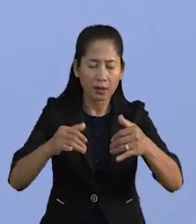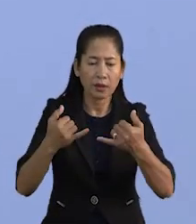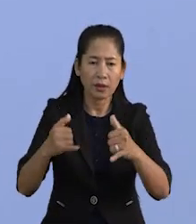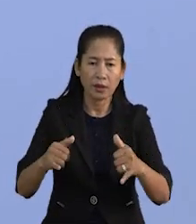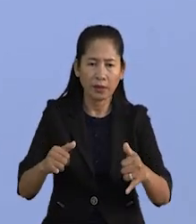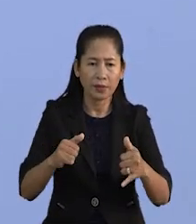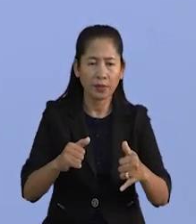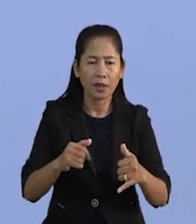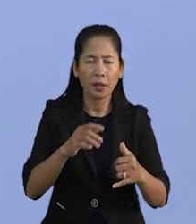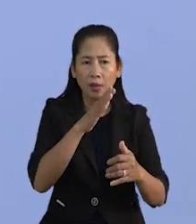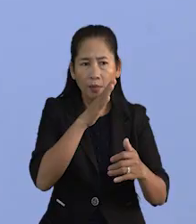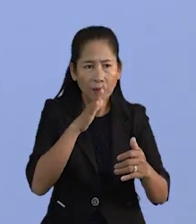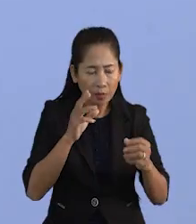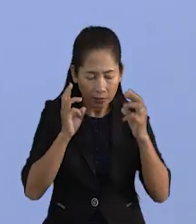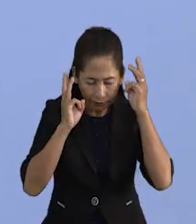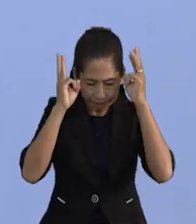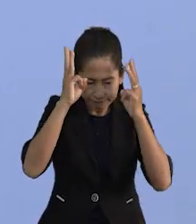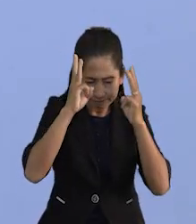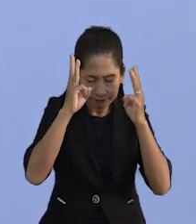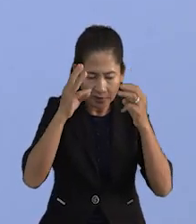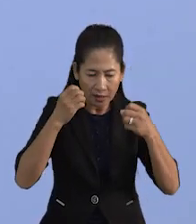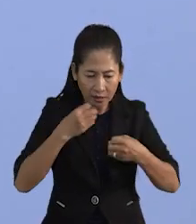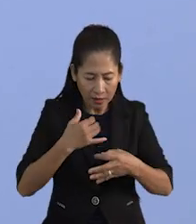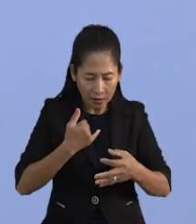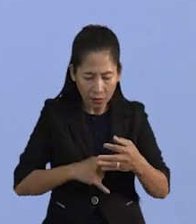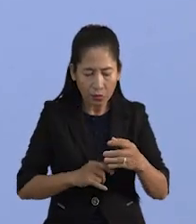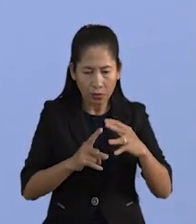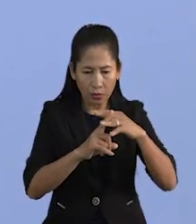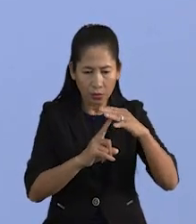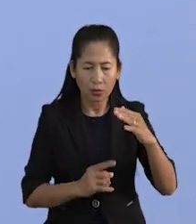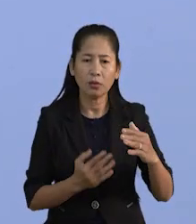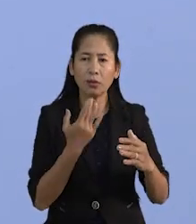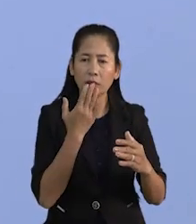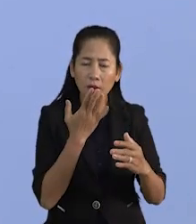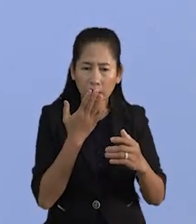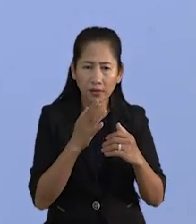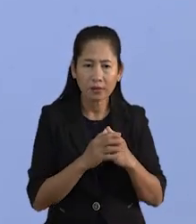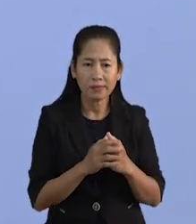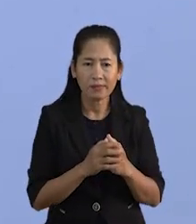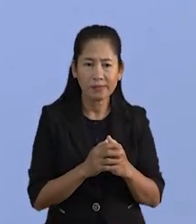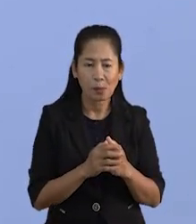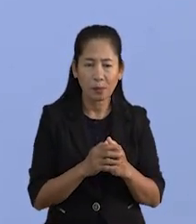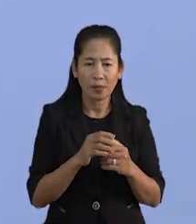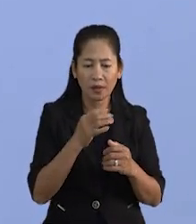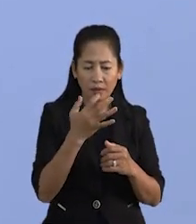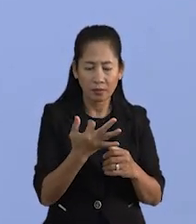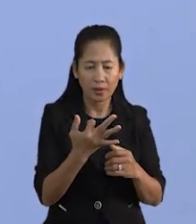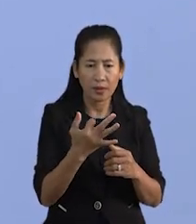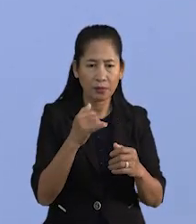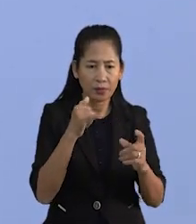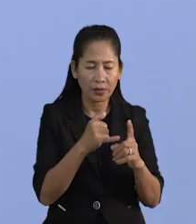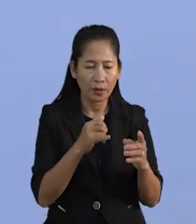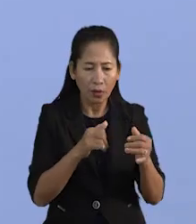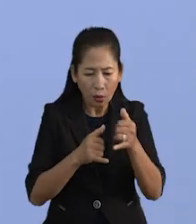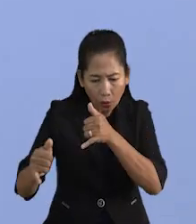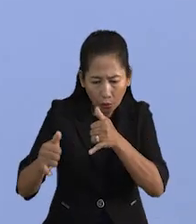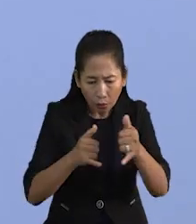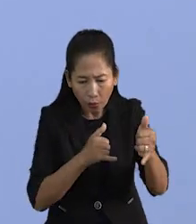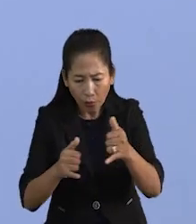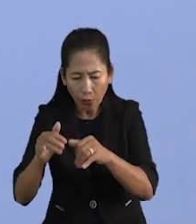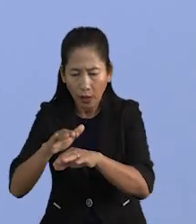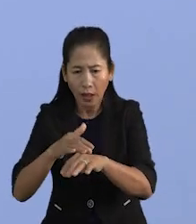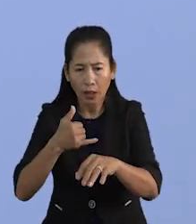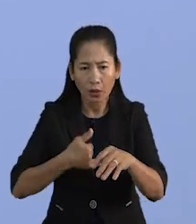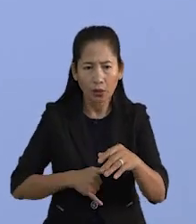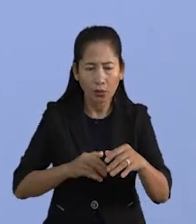បាទមេមន់បារម្ភខ្លាំងណាស់ខ្លាចកូនលង់ទឹកបាទទី8គឺវារត់ឆ្លេះឆ្លាហៅ